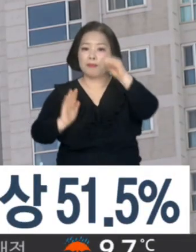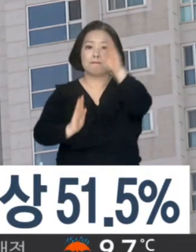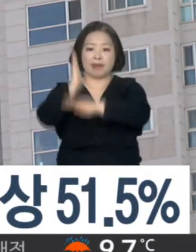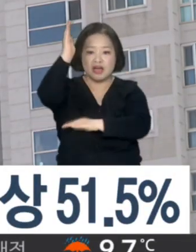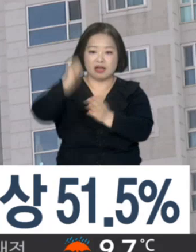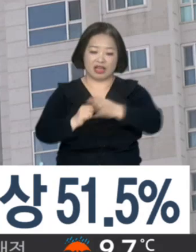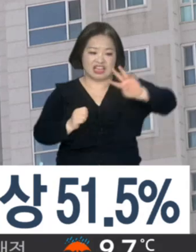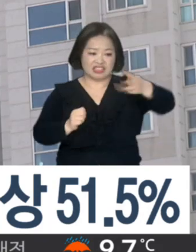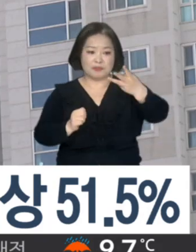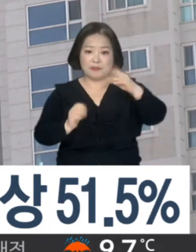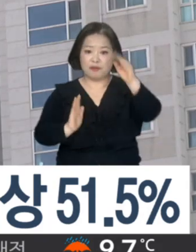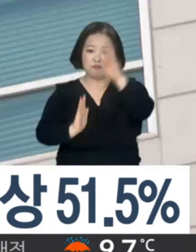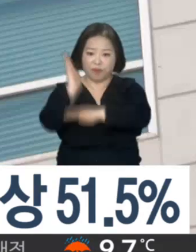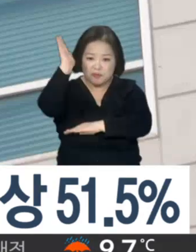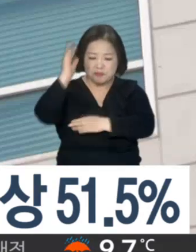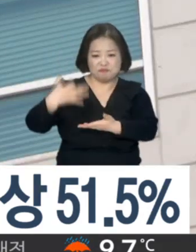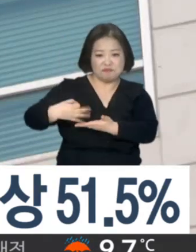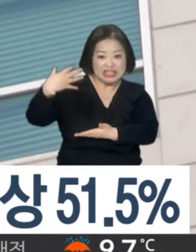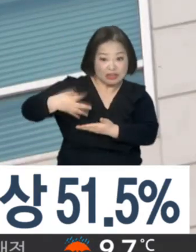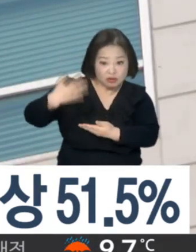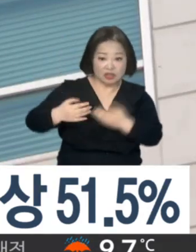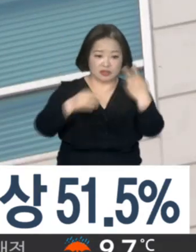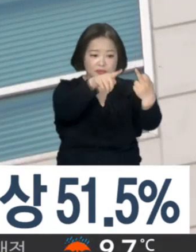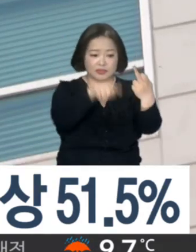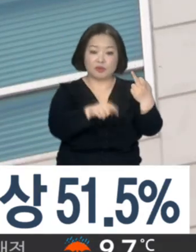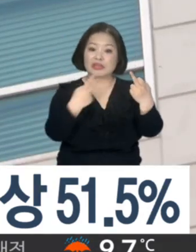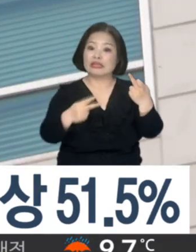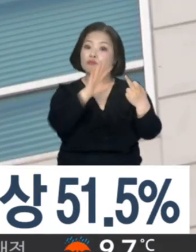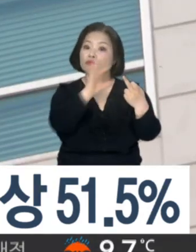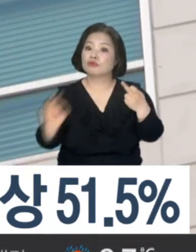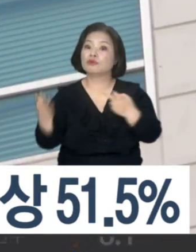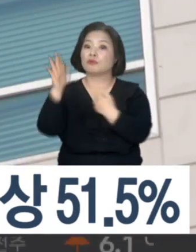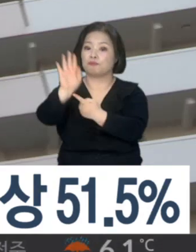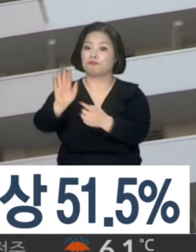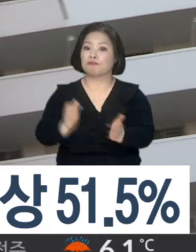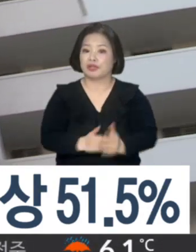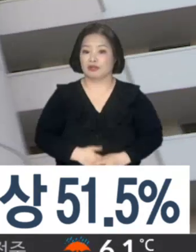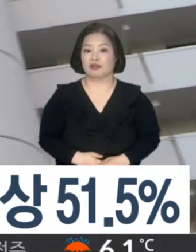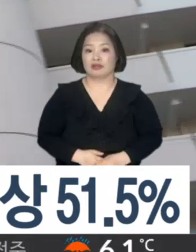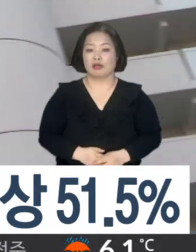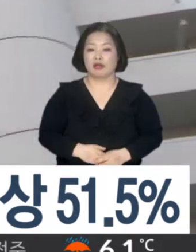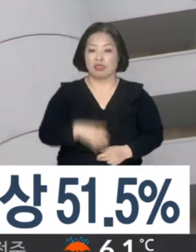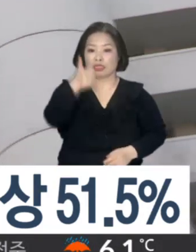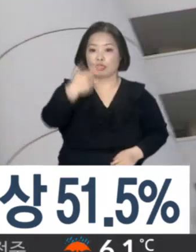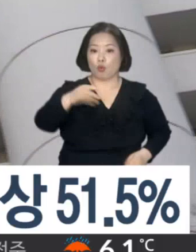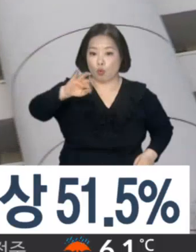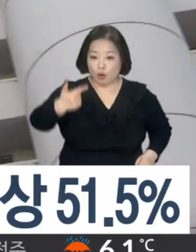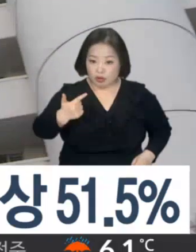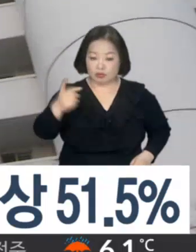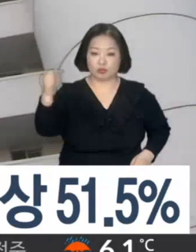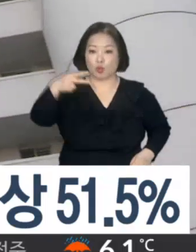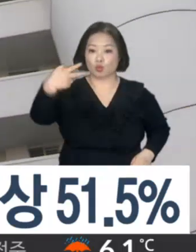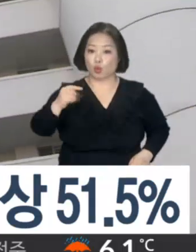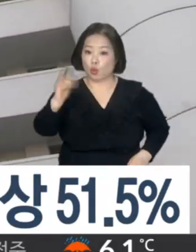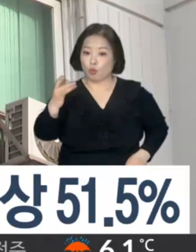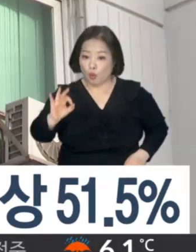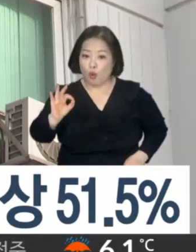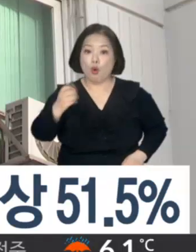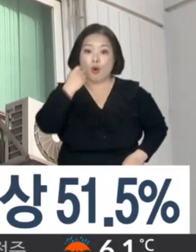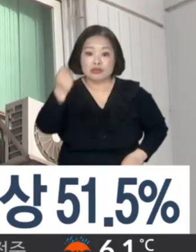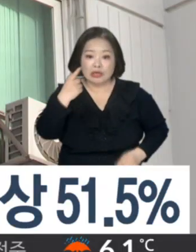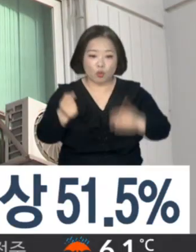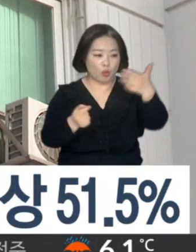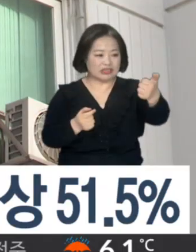300만 원 넘는 초고가 월세는 12.2% 차지했습니다 노원과 도봉 강북구 아파트 월세는